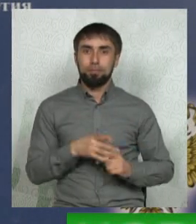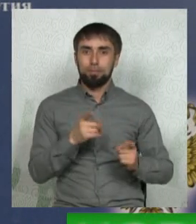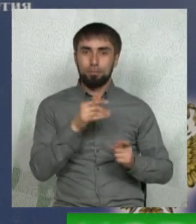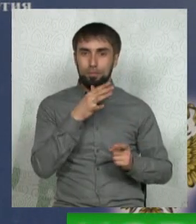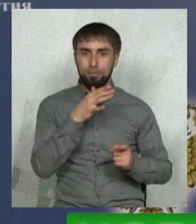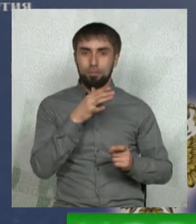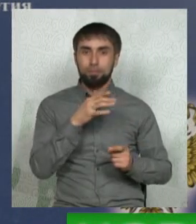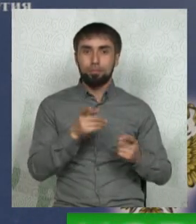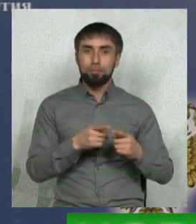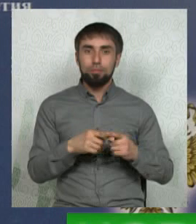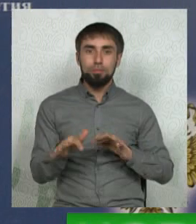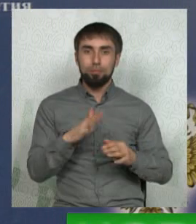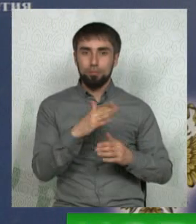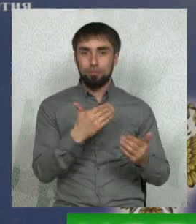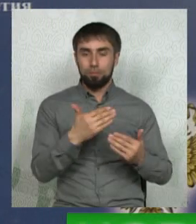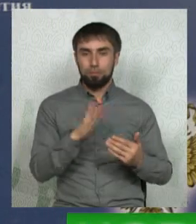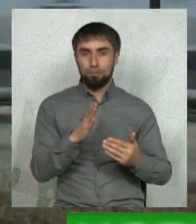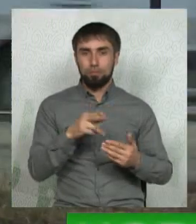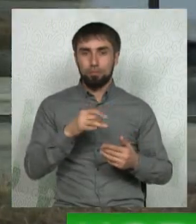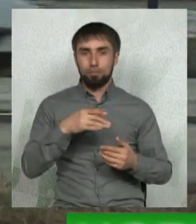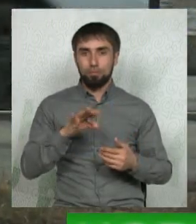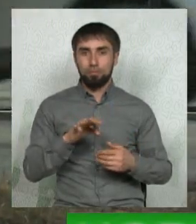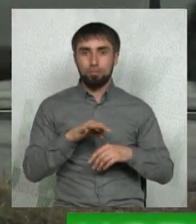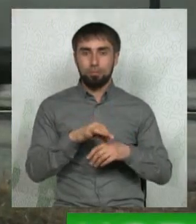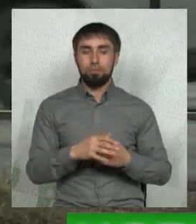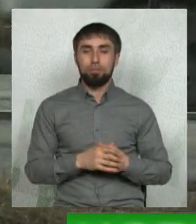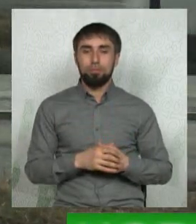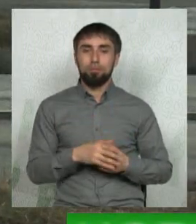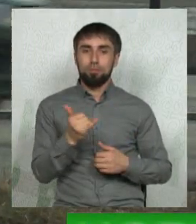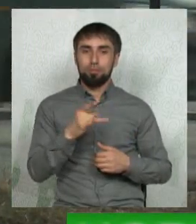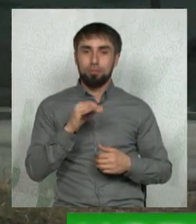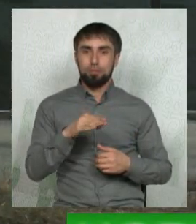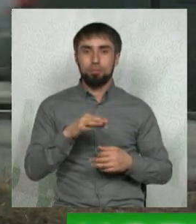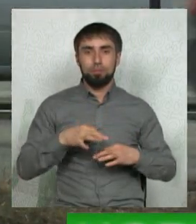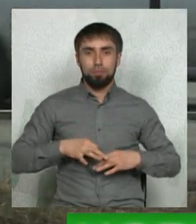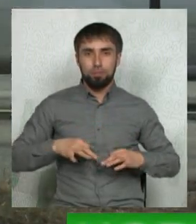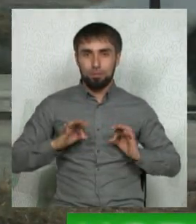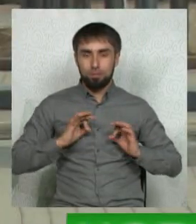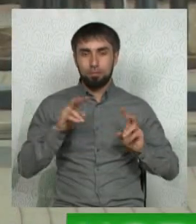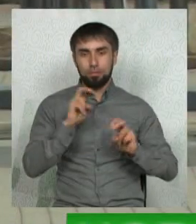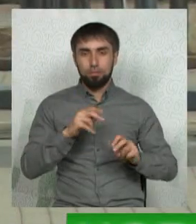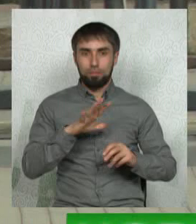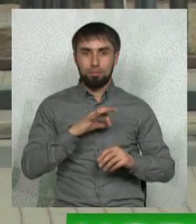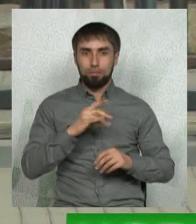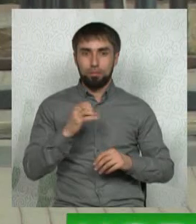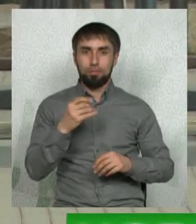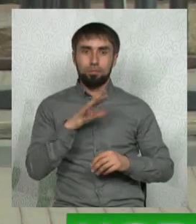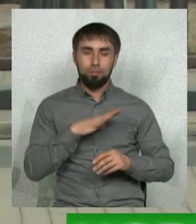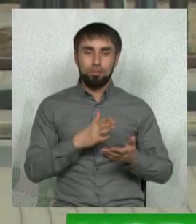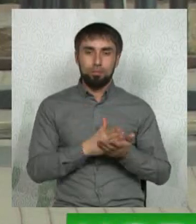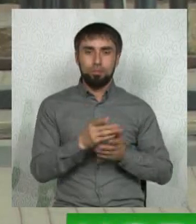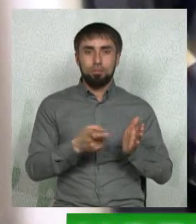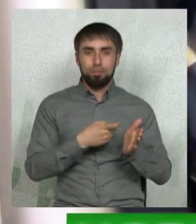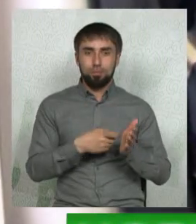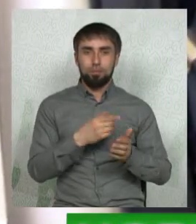время уголовные дела в отношении них находятся в производстве. Кроме того, результаты прокурорских проверок послужили основанием для направления в следственные